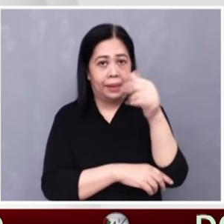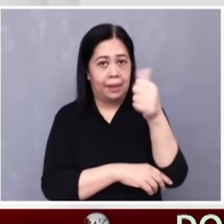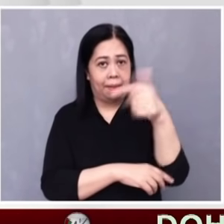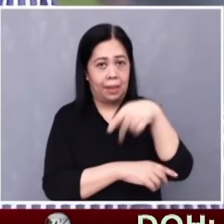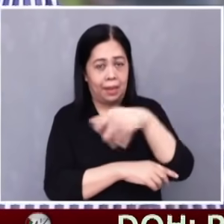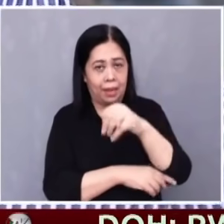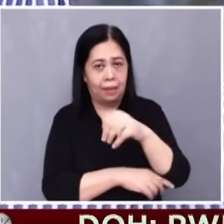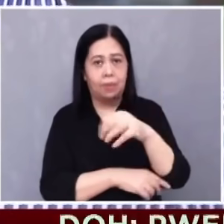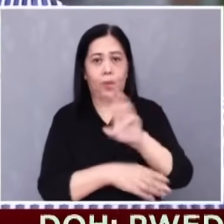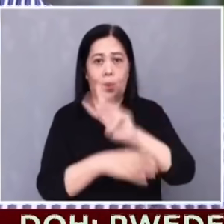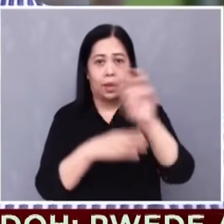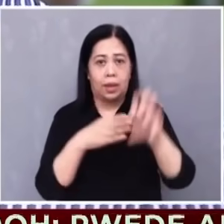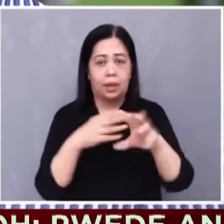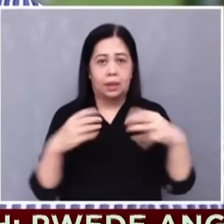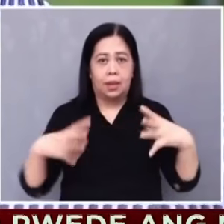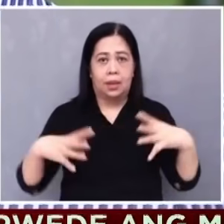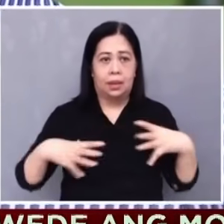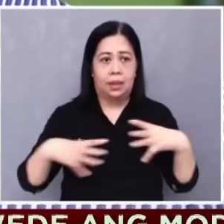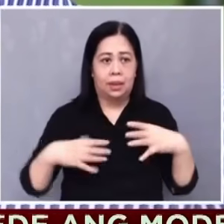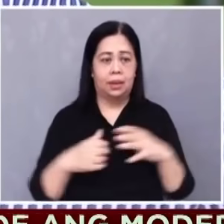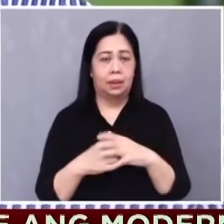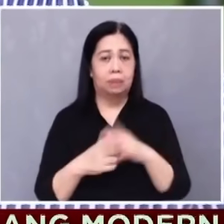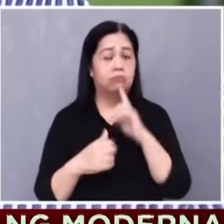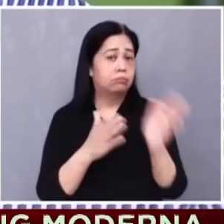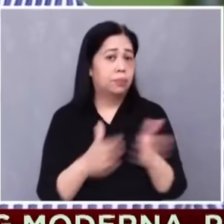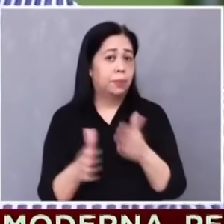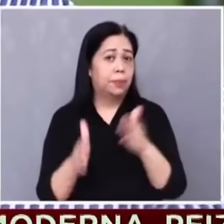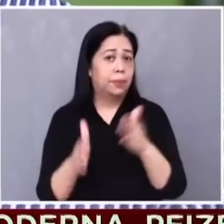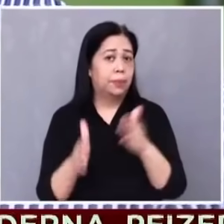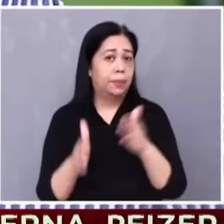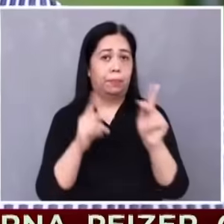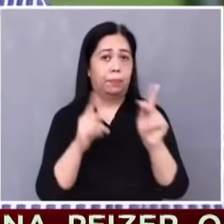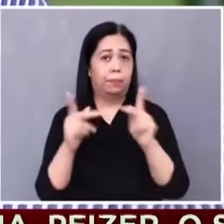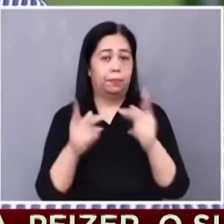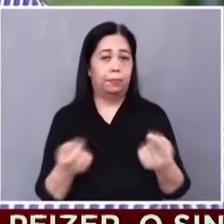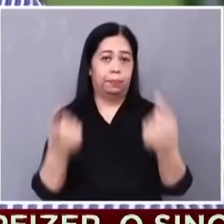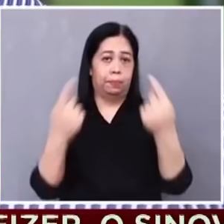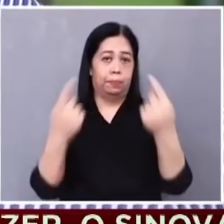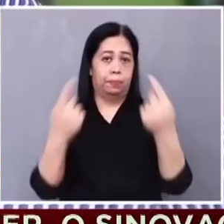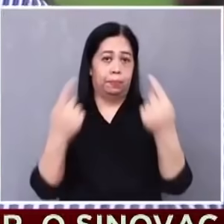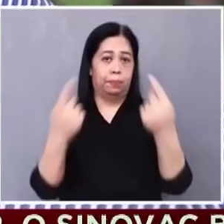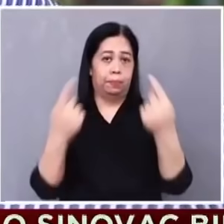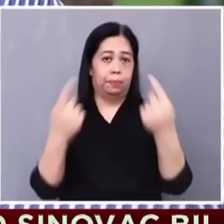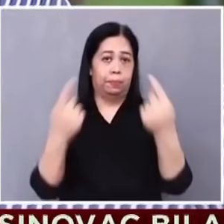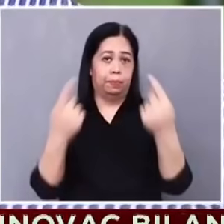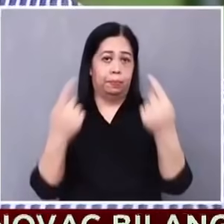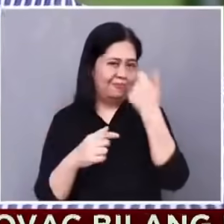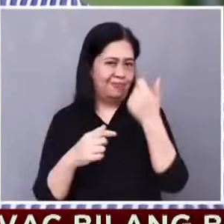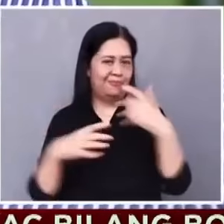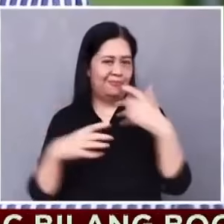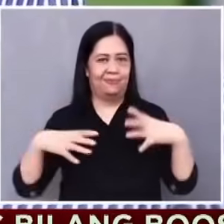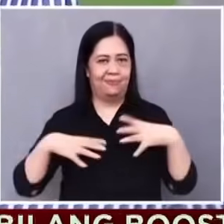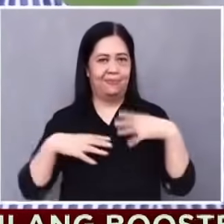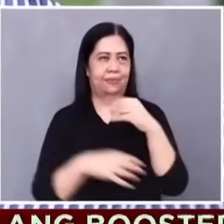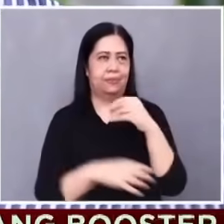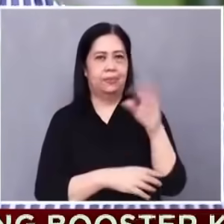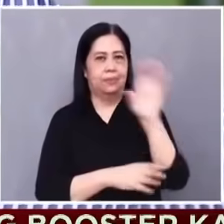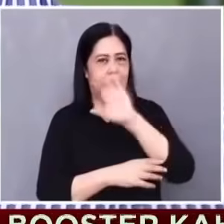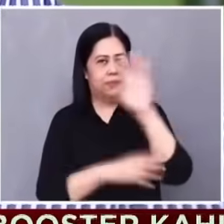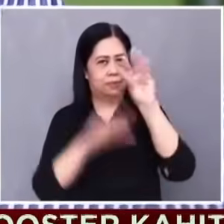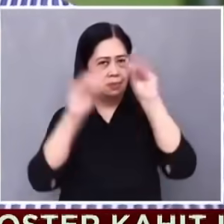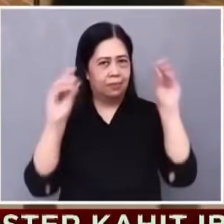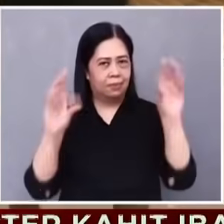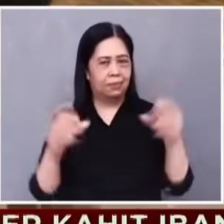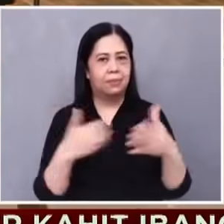holidays. We're actually preparing for more people to come, especially nga because of the holidays and since we're at level